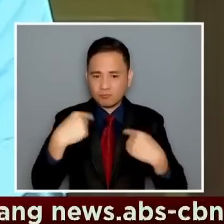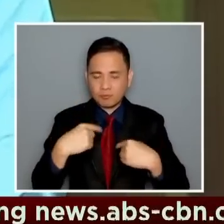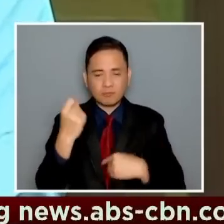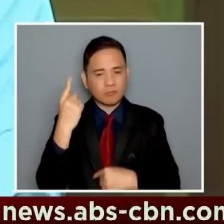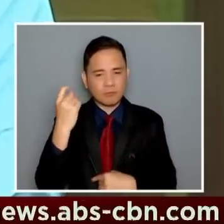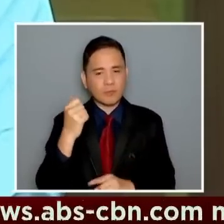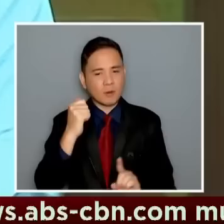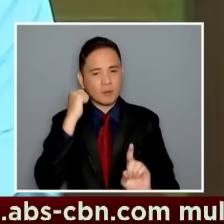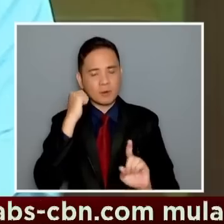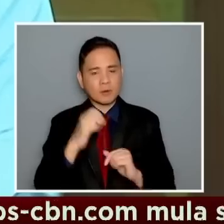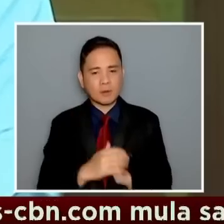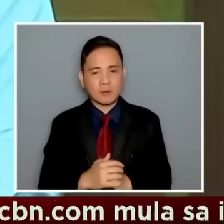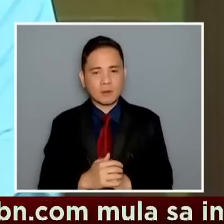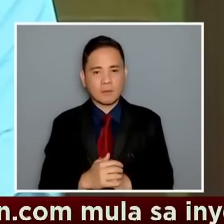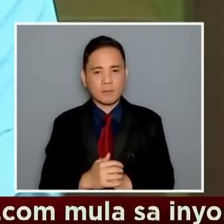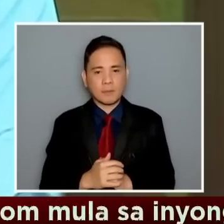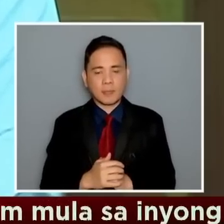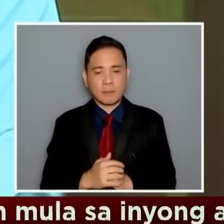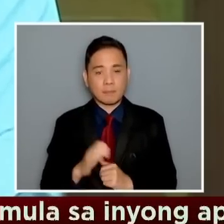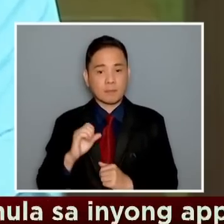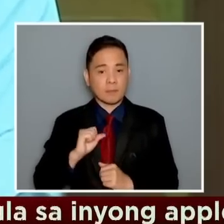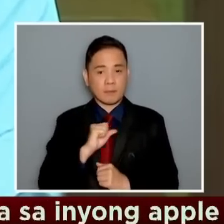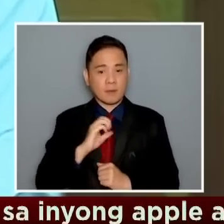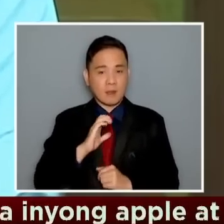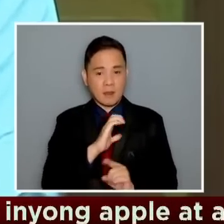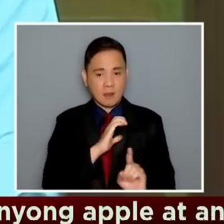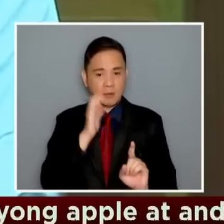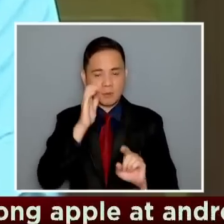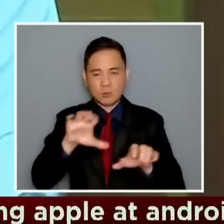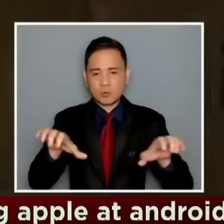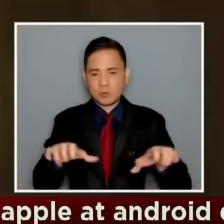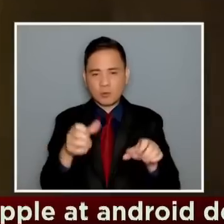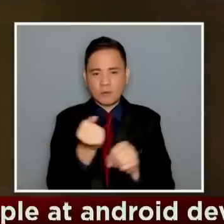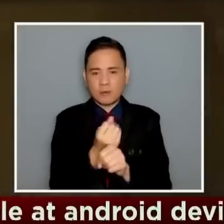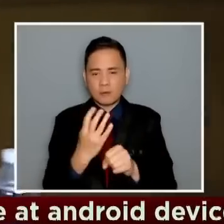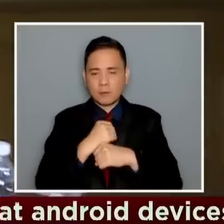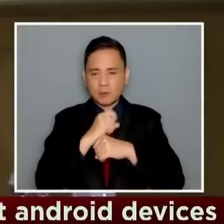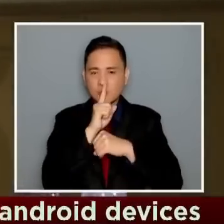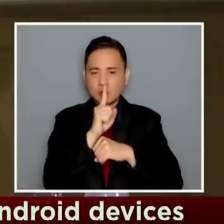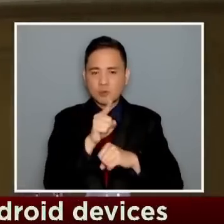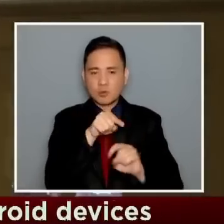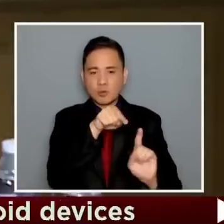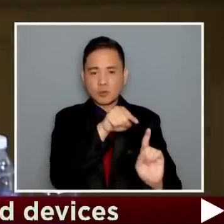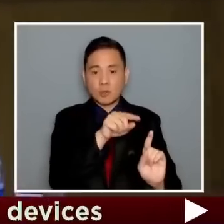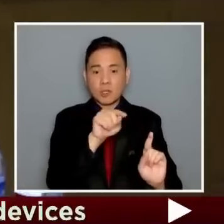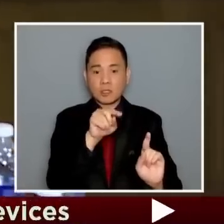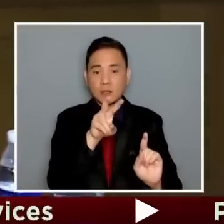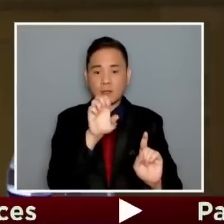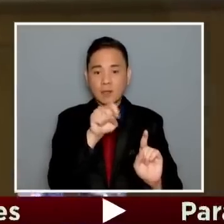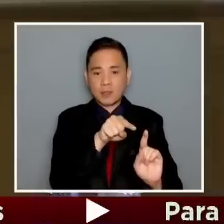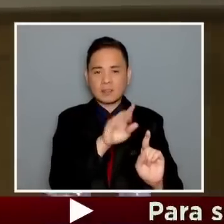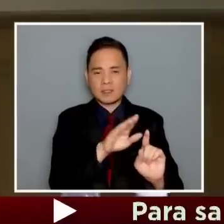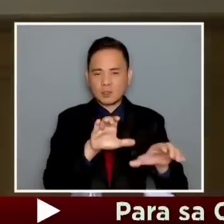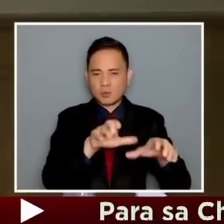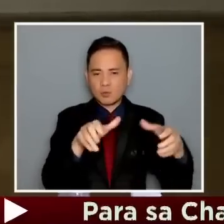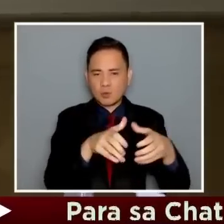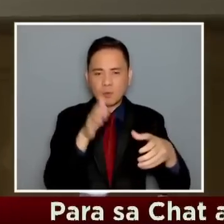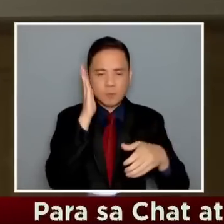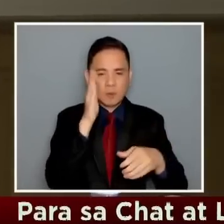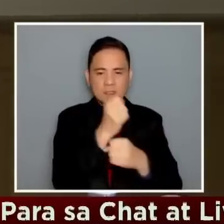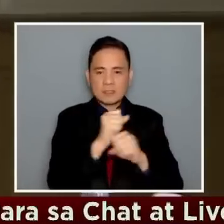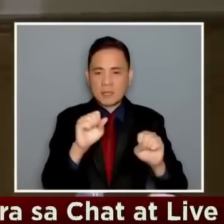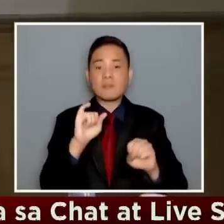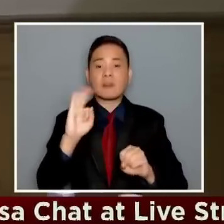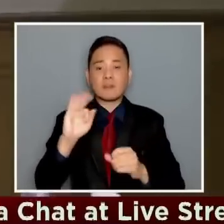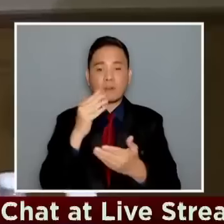Tiniyak niya raw na gagawin ng Kamara ang lahat para tiyakin ang kaligtasan at seguridad ng kasamahan. Ani Speaker, nasa kamay na